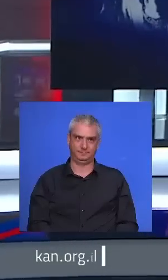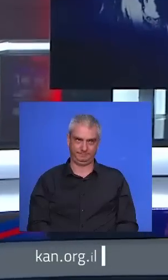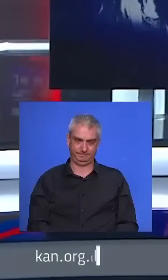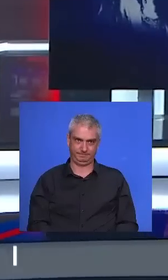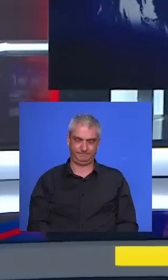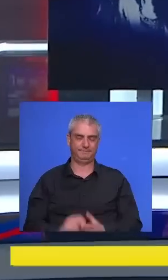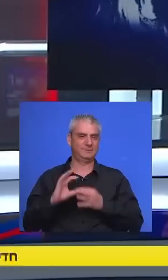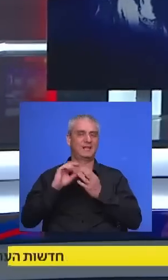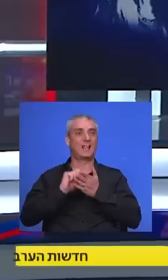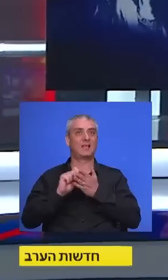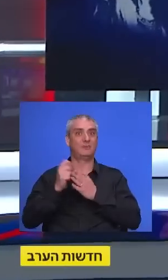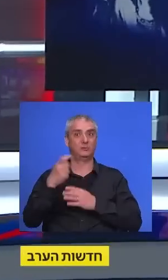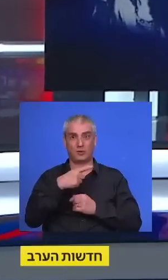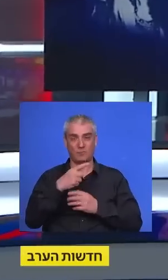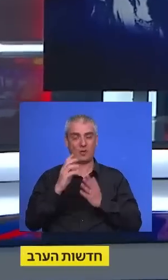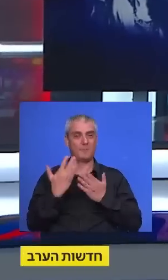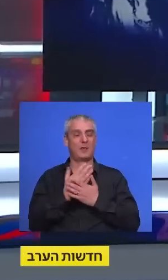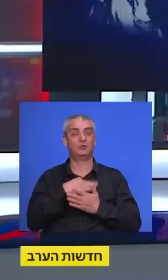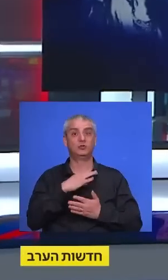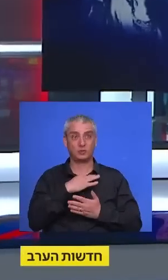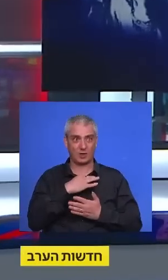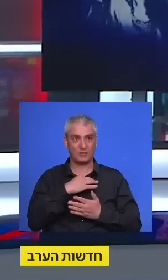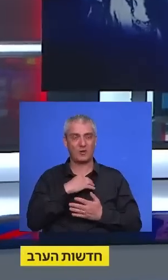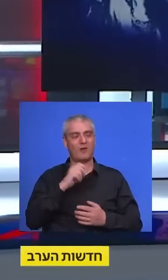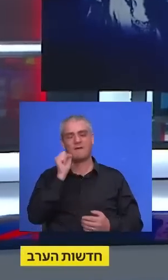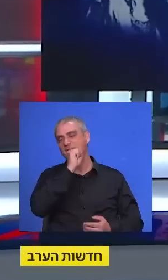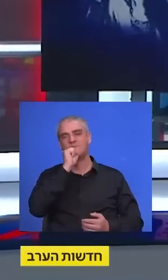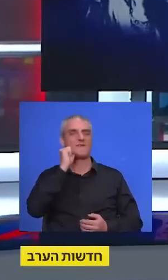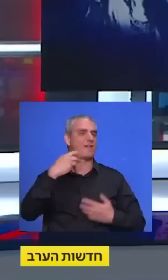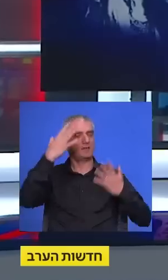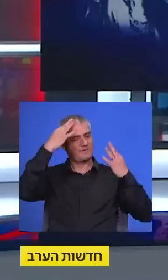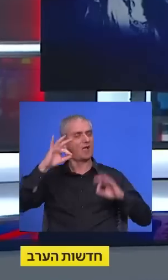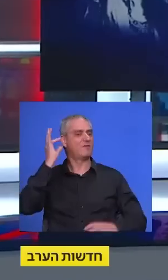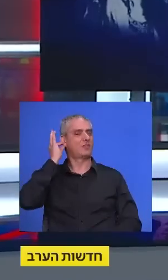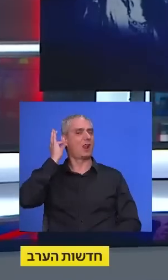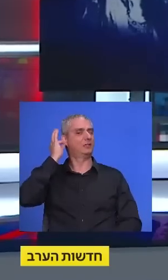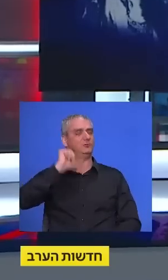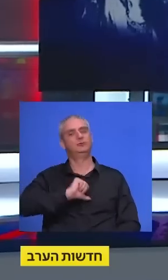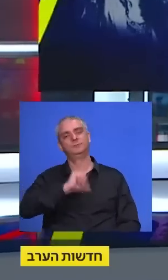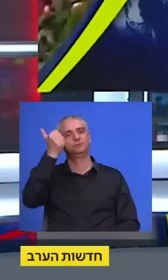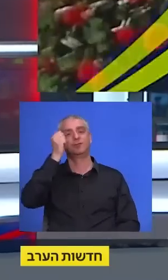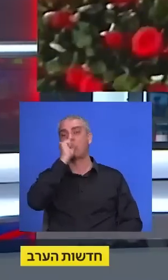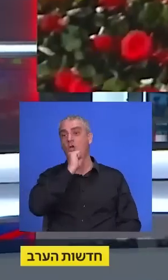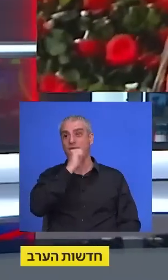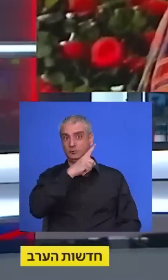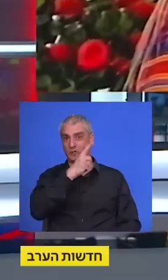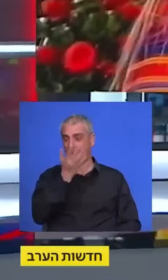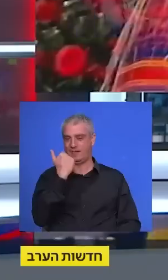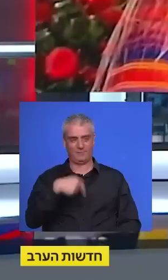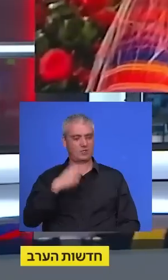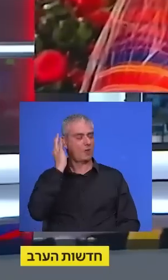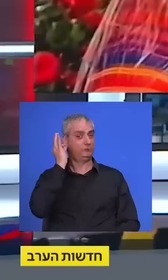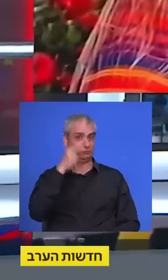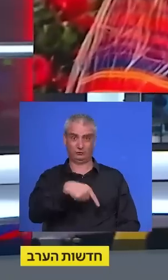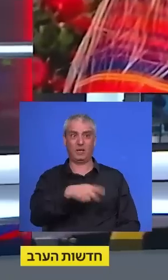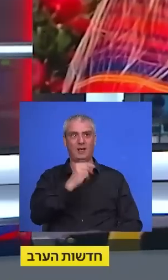סדרת כתבות השבוע במהדורה שלנו, ויבה לדיבה, עושים כבוד לנשים הראשונות של האירוויזיון, רגע לפני יום האישה, שבו גם